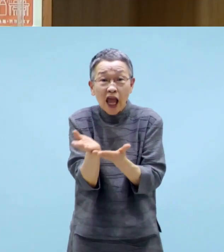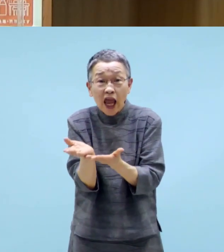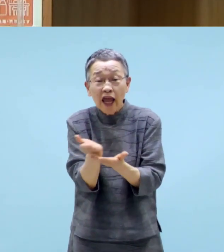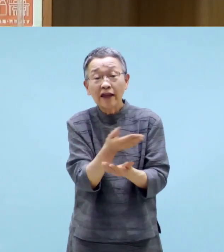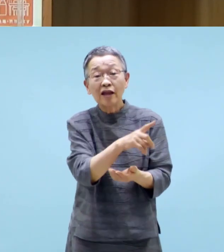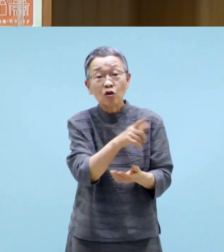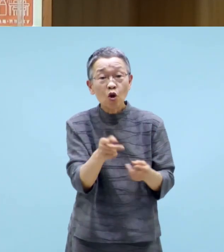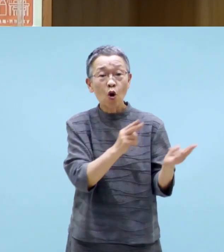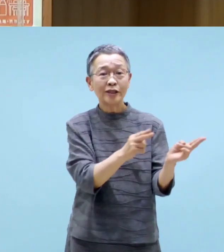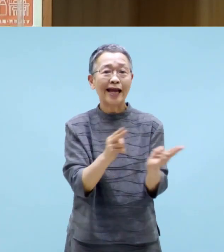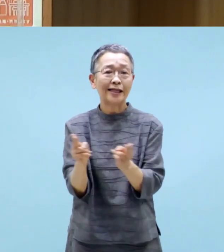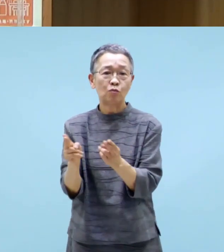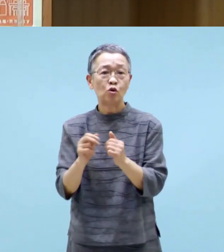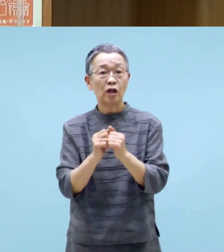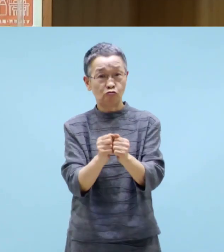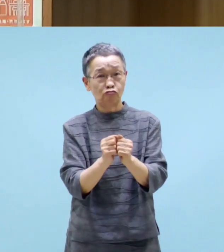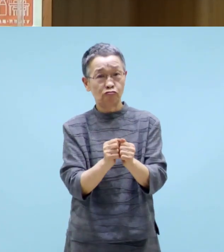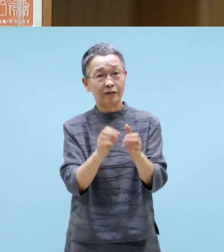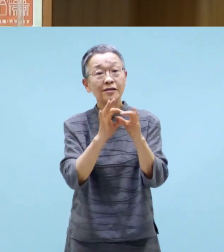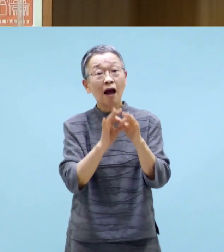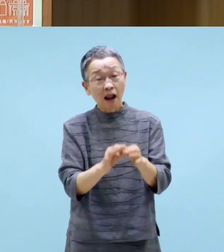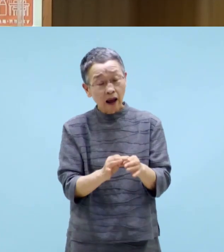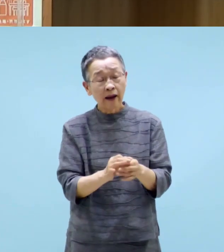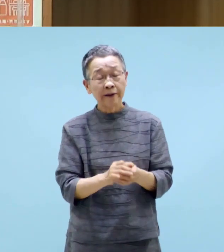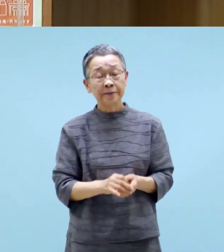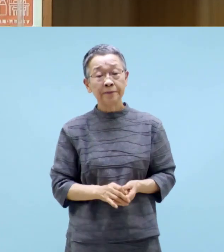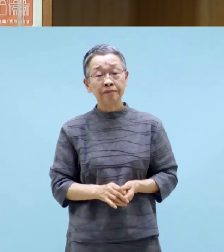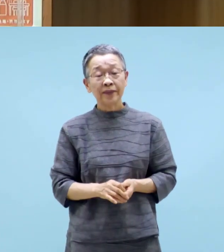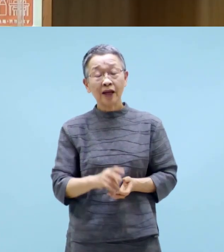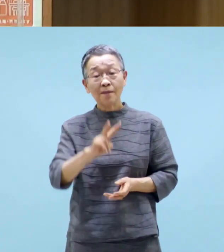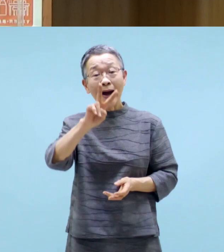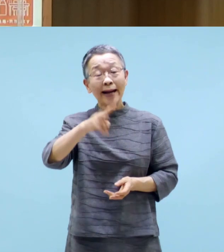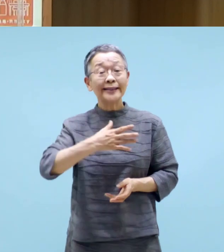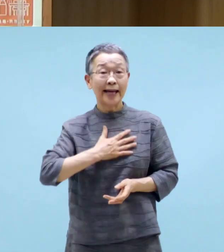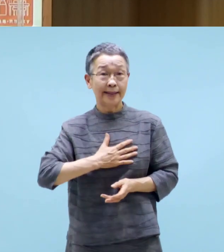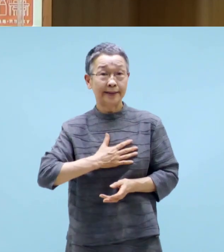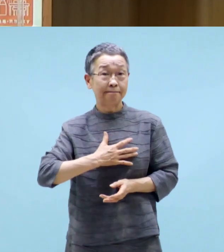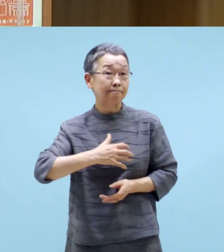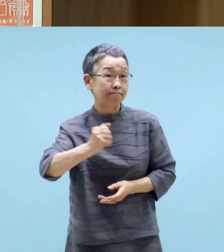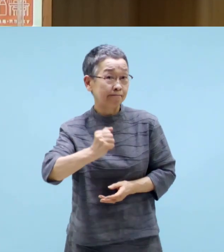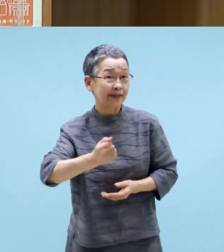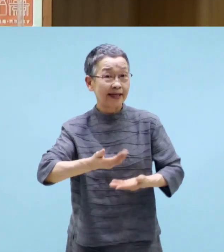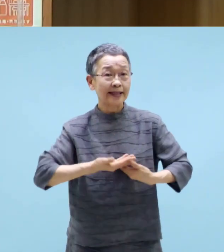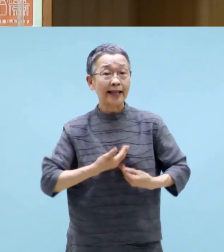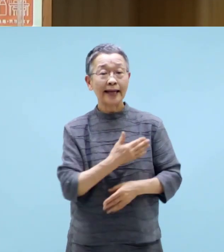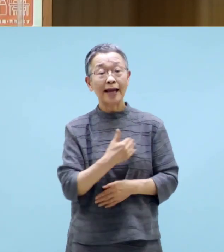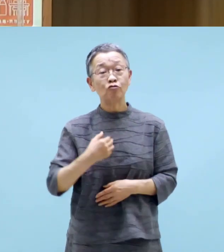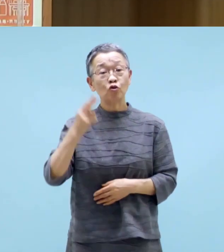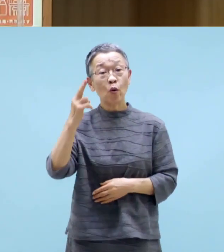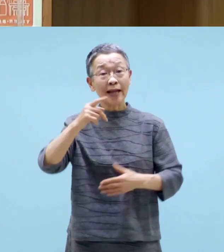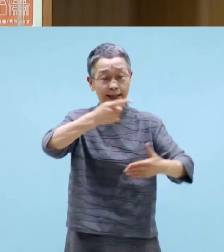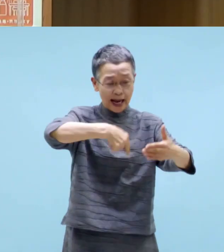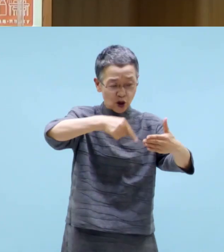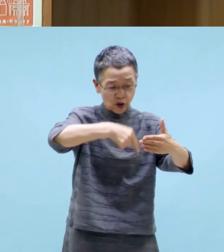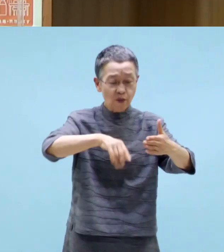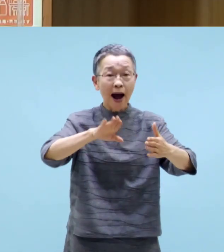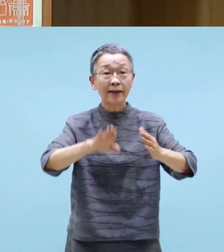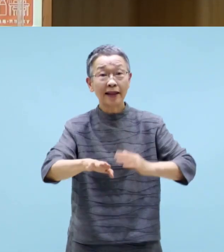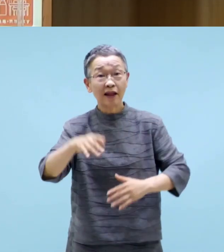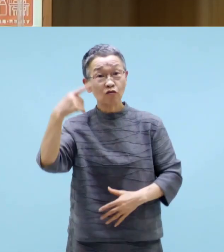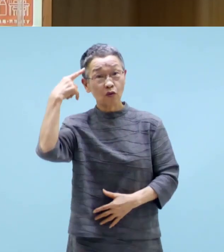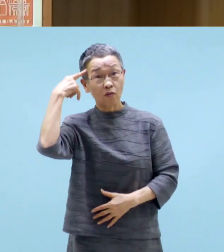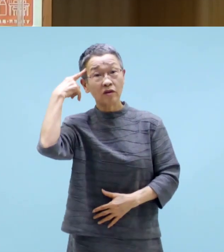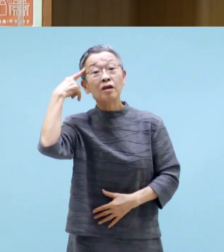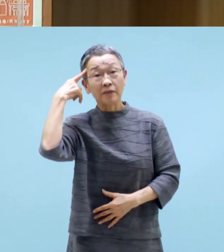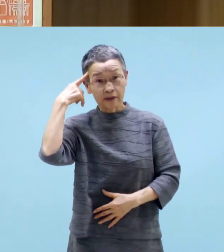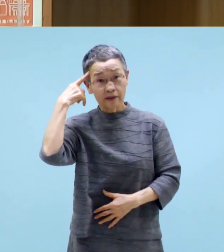ますので、まあ、一定のそういったご理解がいただけるような内容になっているというふうには考えています